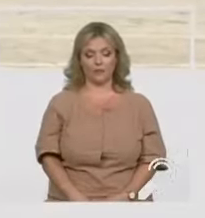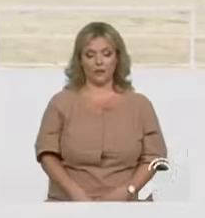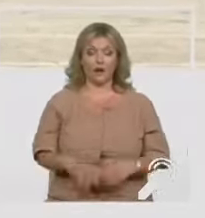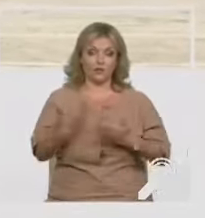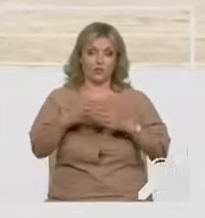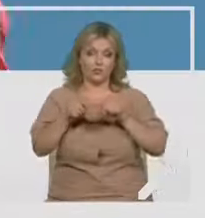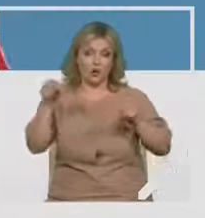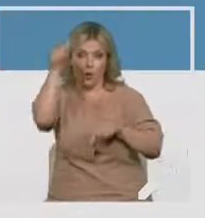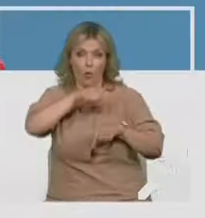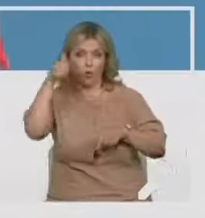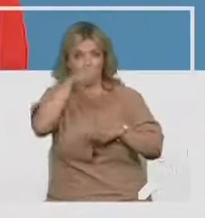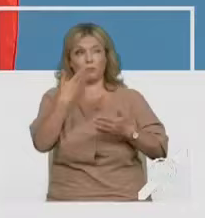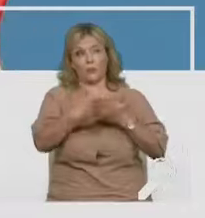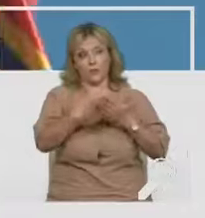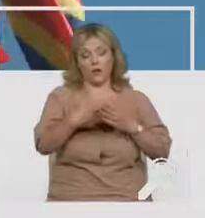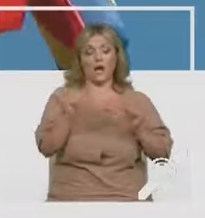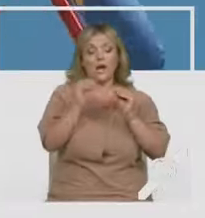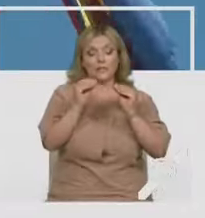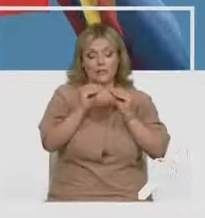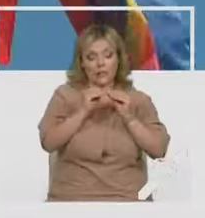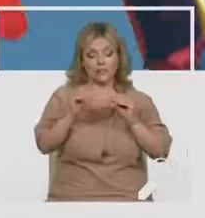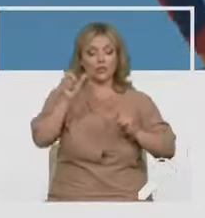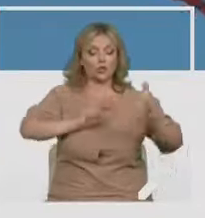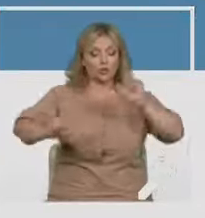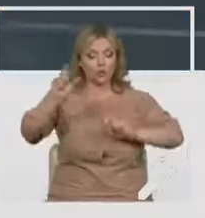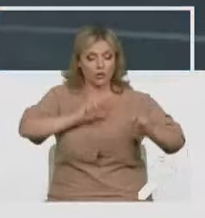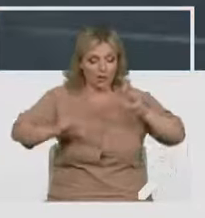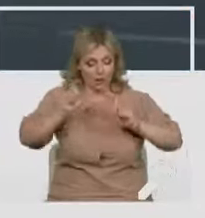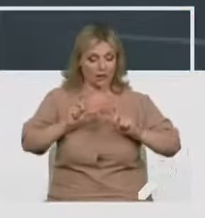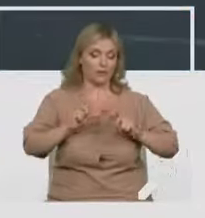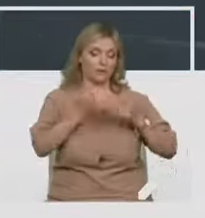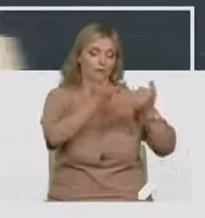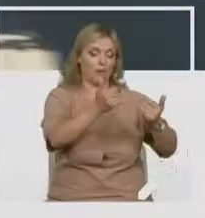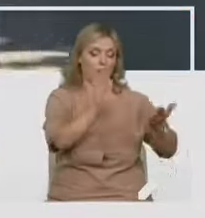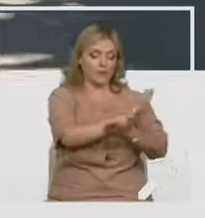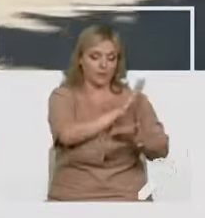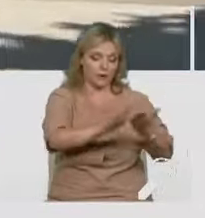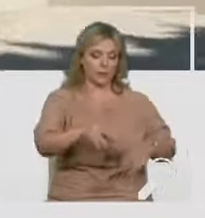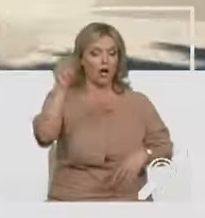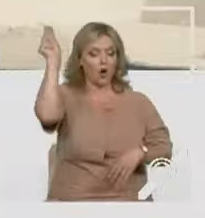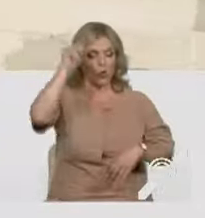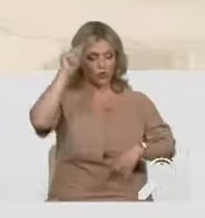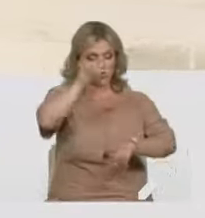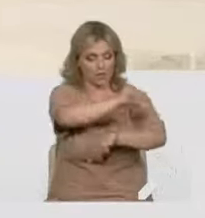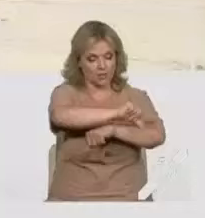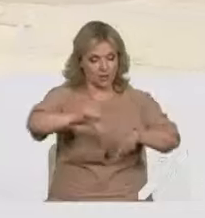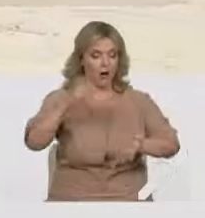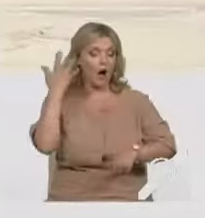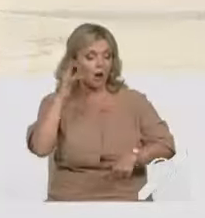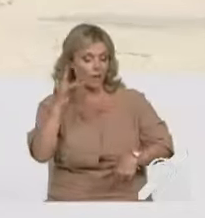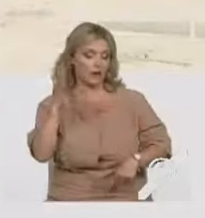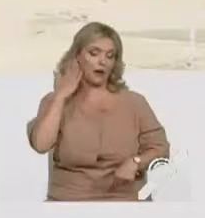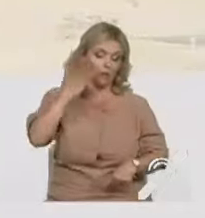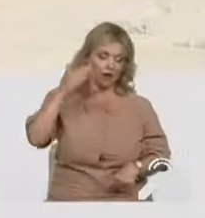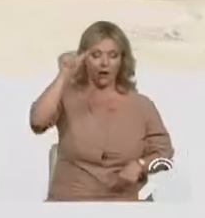Anual, în jur de 10 studenți din Republica Moldova obțin burse în cele mai prestigioase academii militare de peste hotare, din SUA,